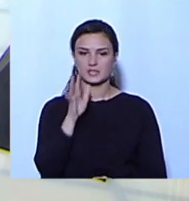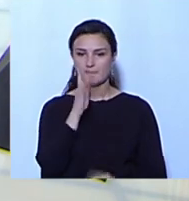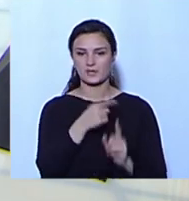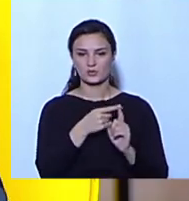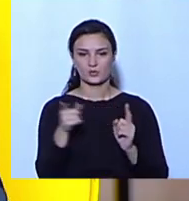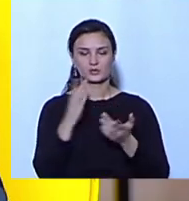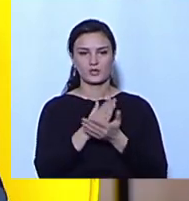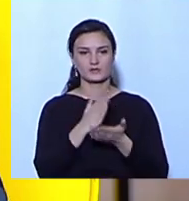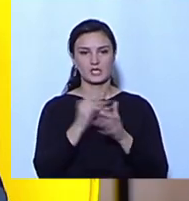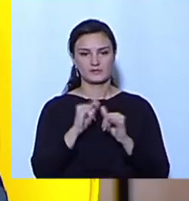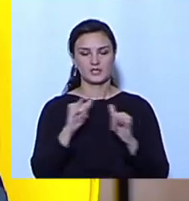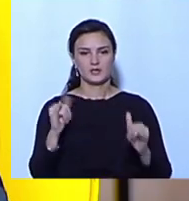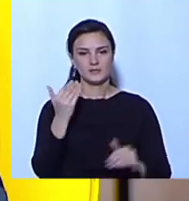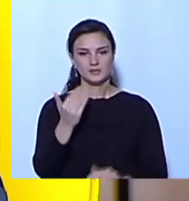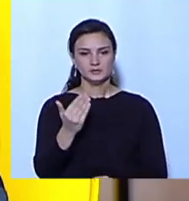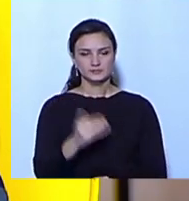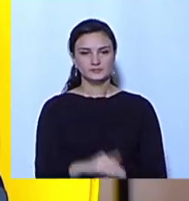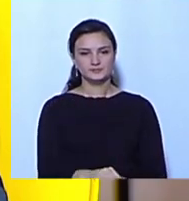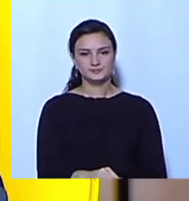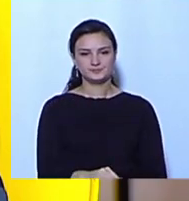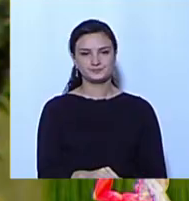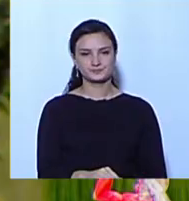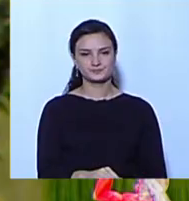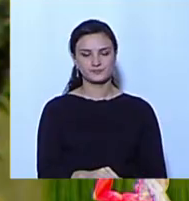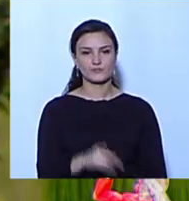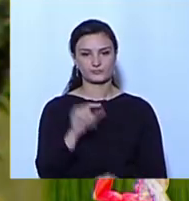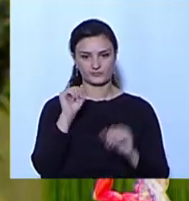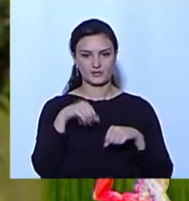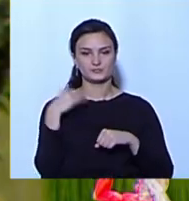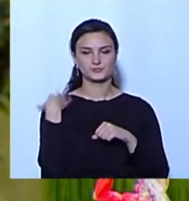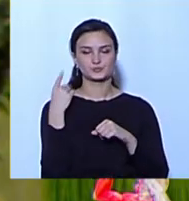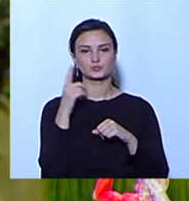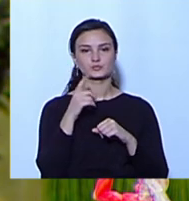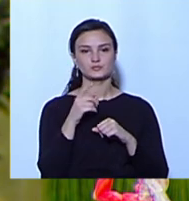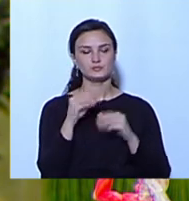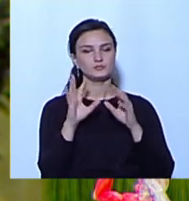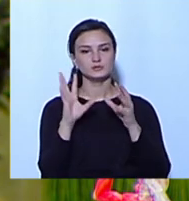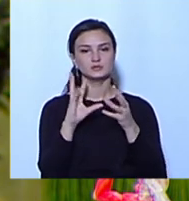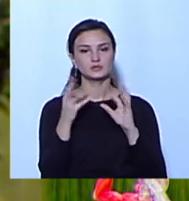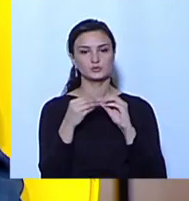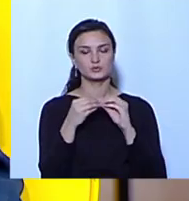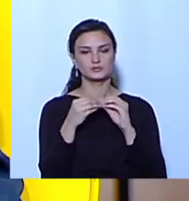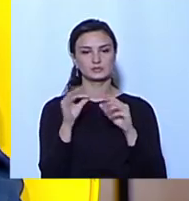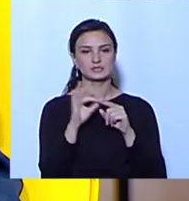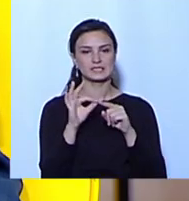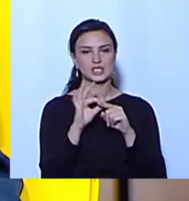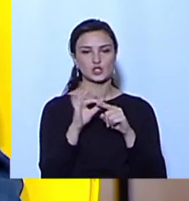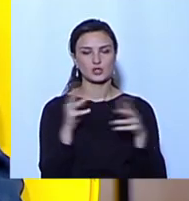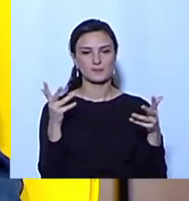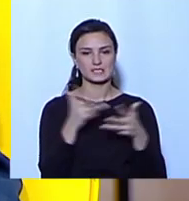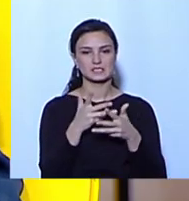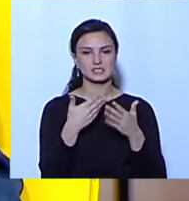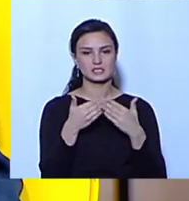პერიოდი აქვს მას განვითარების. შეიძლება ინფექციამ შეიძლება გამოიწვიოს ზურგის ტვინის ასე. ასე არ არის, საერთოდ